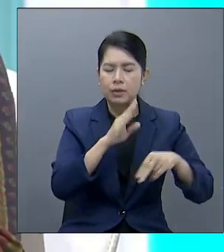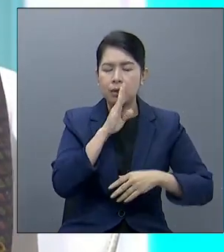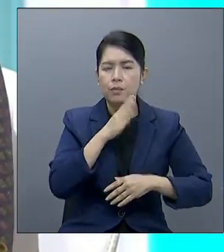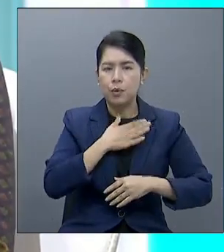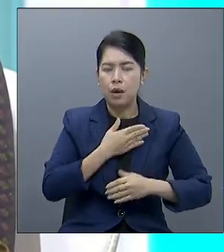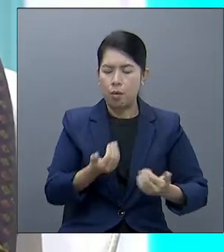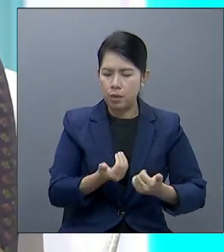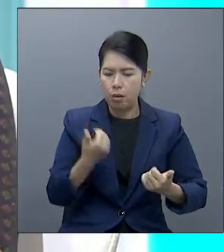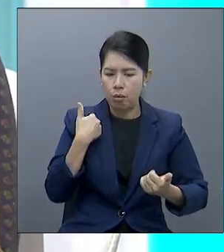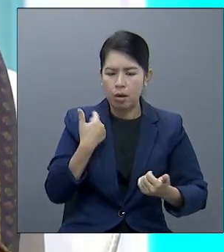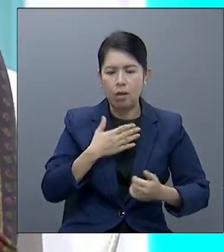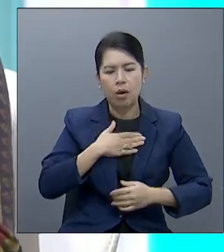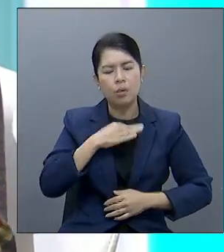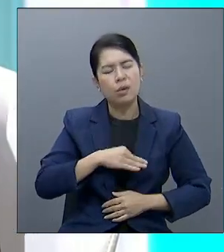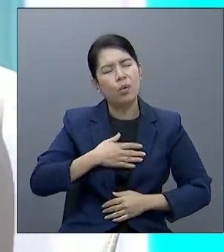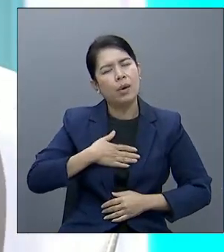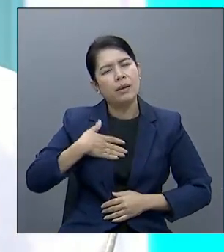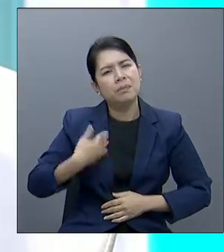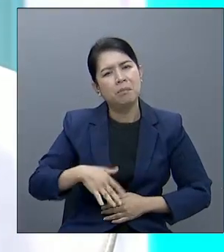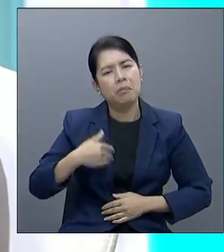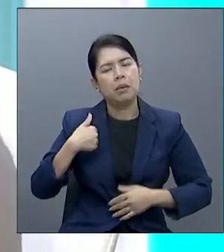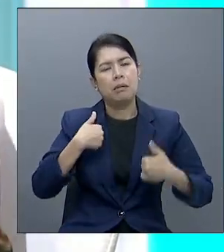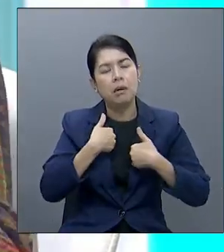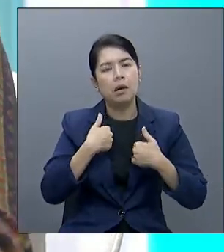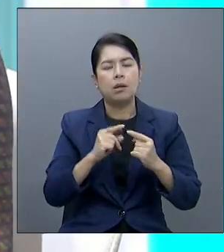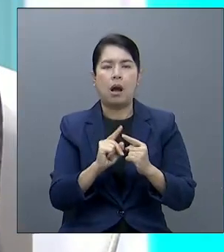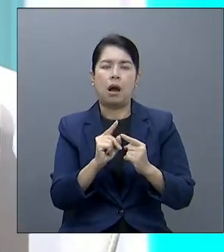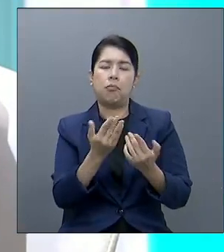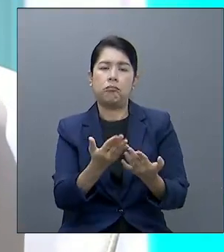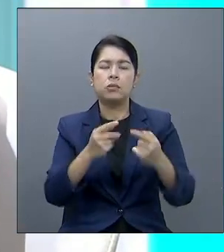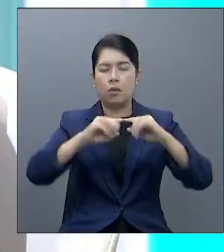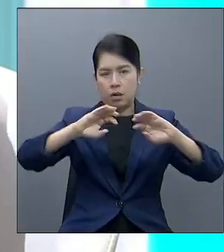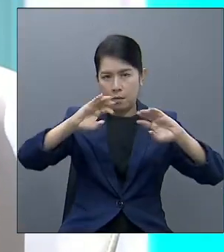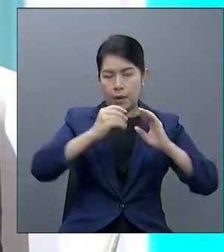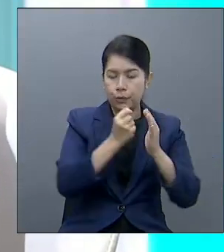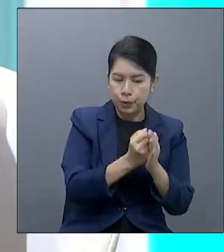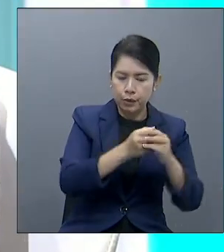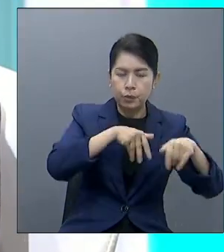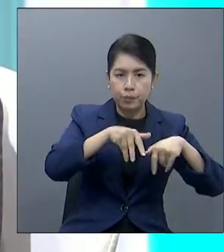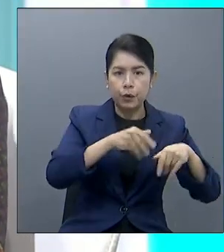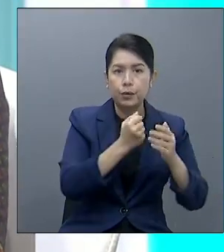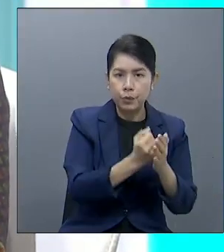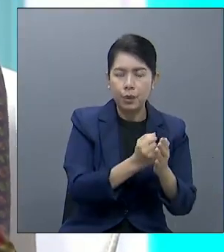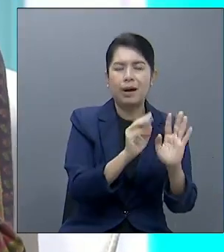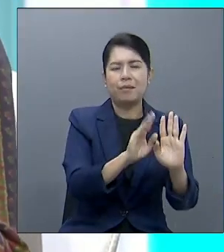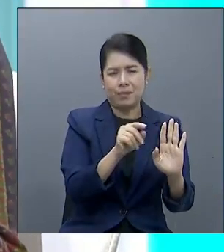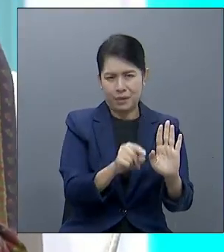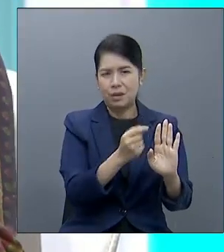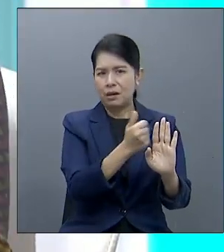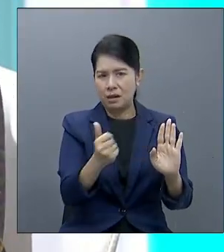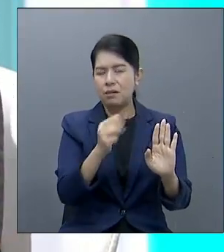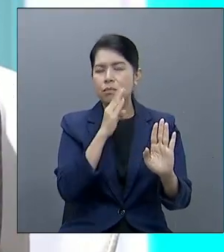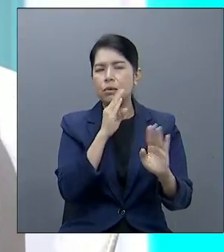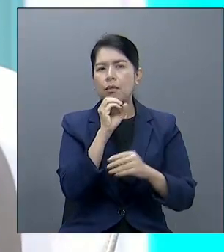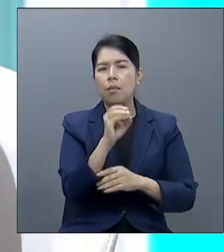ยเขาไม่ได้รู้สึกว่าแบบลำบากน ะ ทุกรัฐเข้ามาช่วยด้วยเหมือนกันนะหรือชุมชนเข้ามาช่วยด้วย ค ืออยากให้เป็นในลักษณะแบบนี้มากกว่าที่จะไปบอกว่